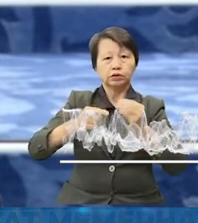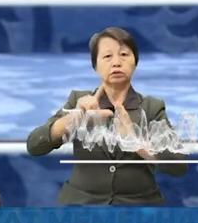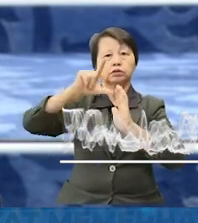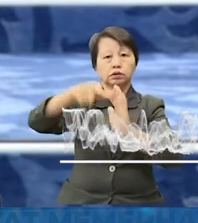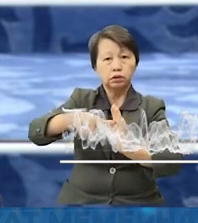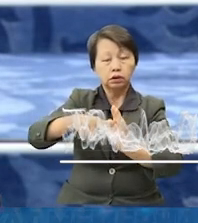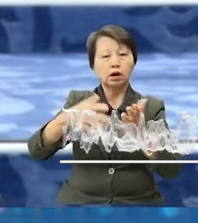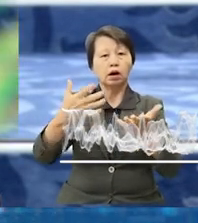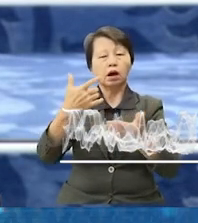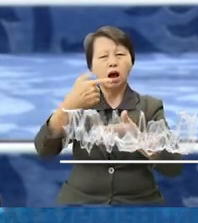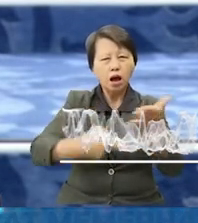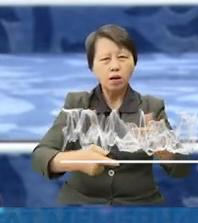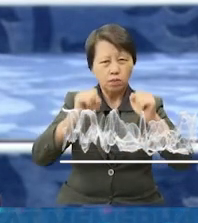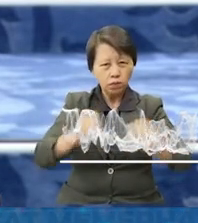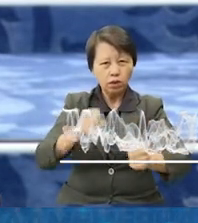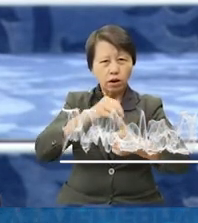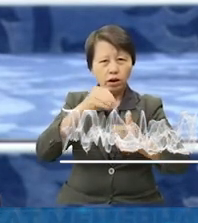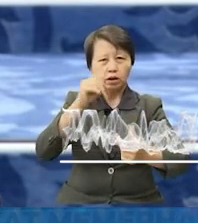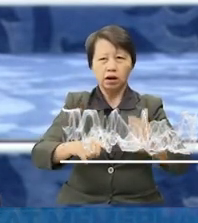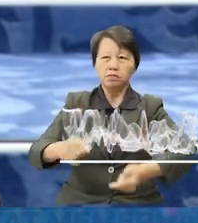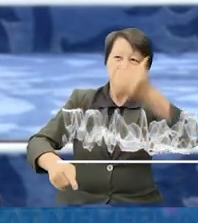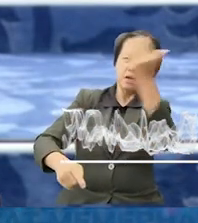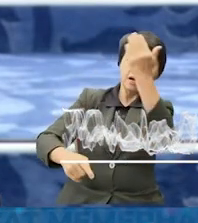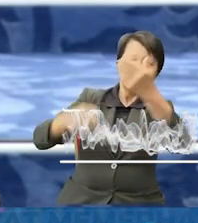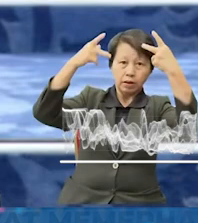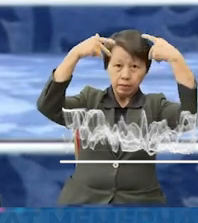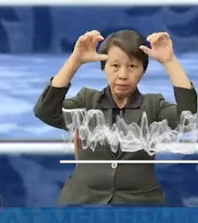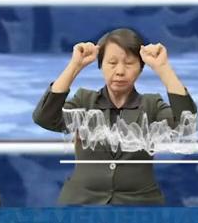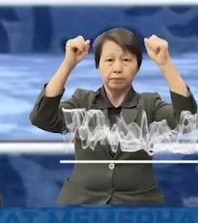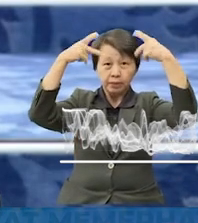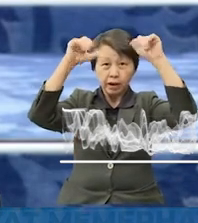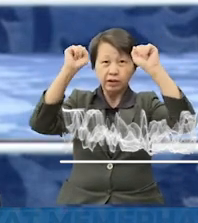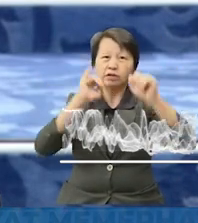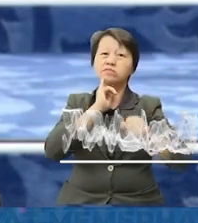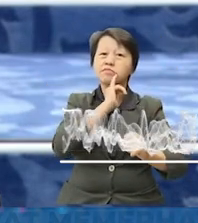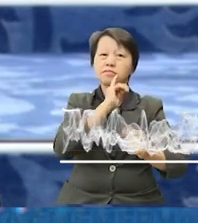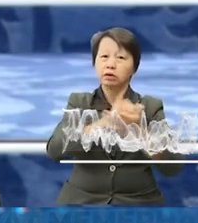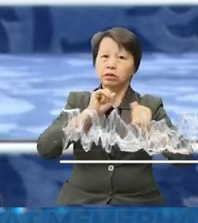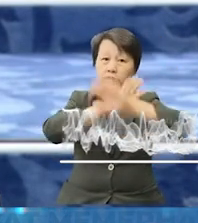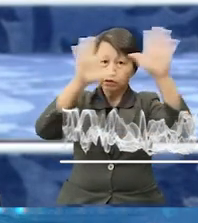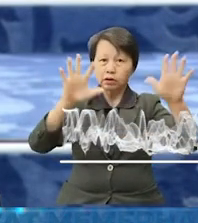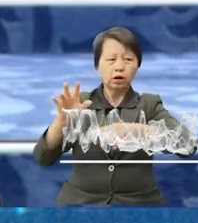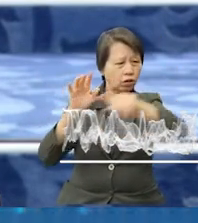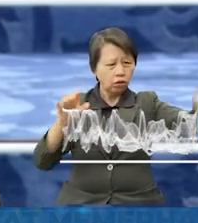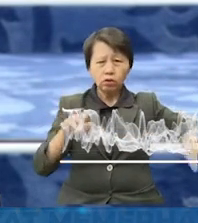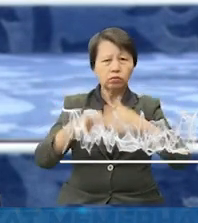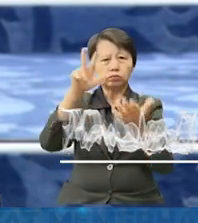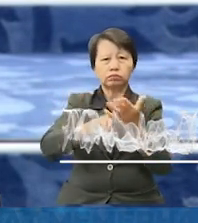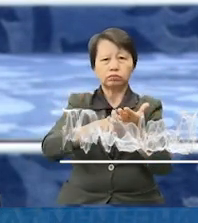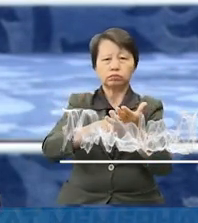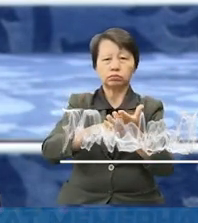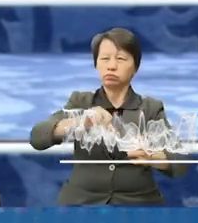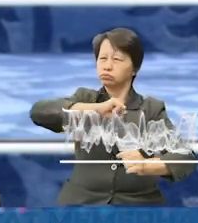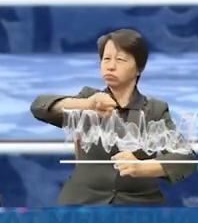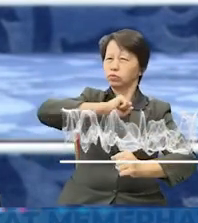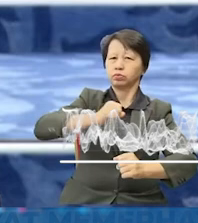kemudiannya apakah boleh atau tidak mengecam Benjamin Netanyahu, pendirian kita juga jelas. Ya, hakikat bahawa kita mengiktiraf perjuangan rakyat Palestin